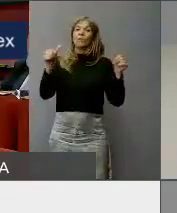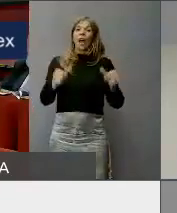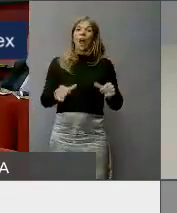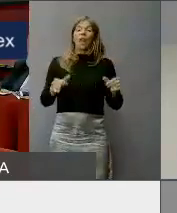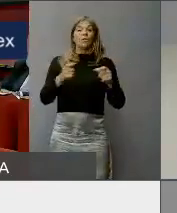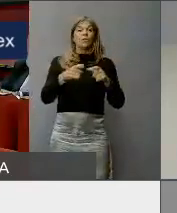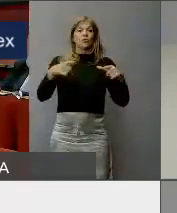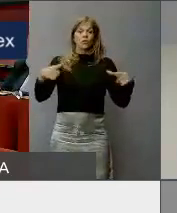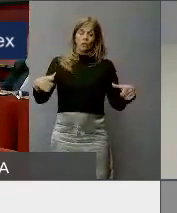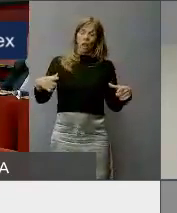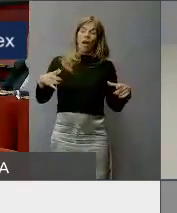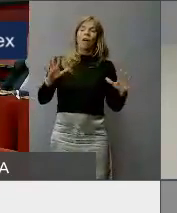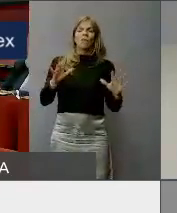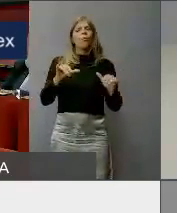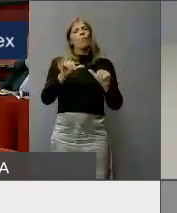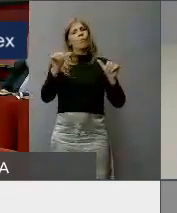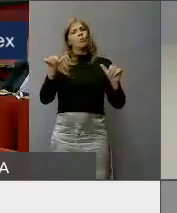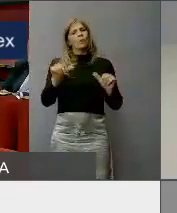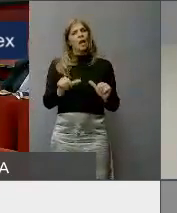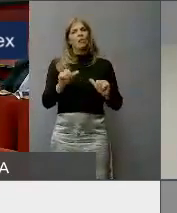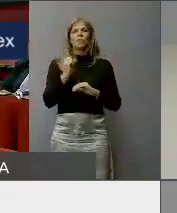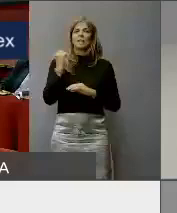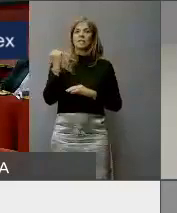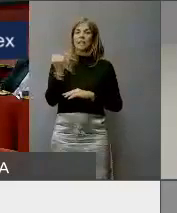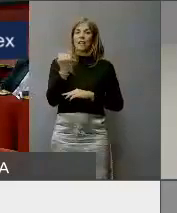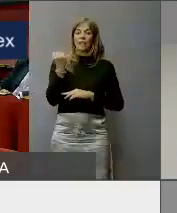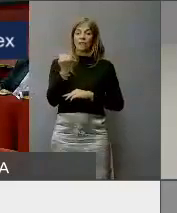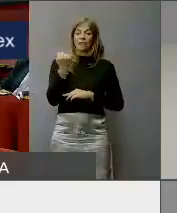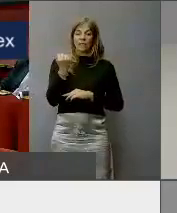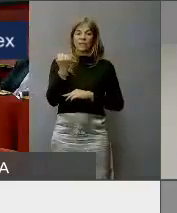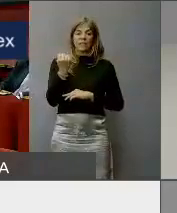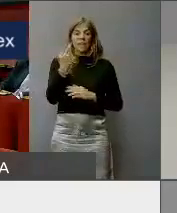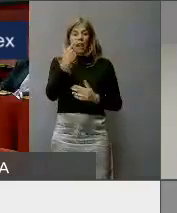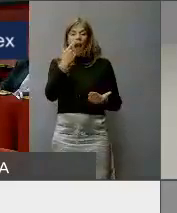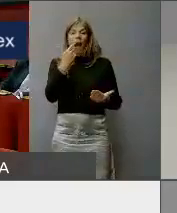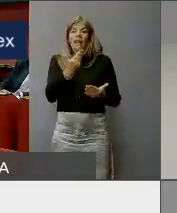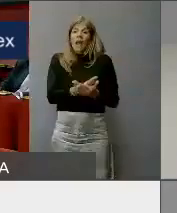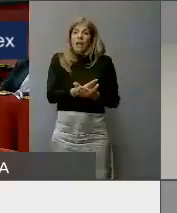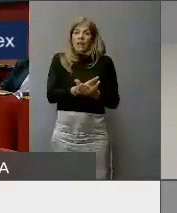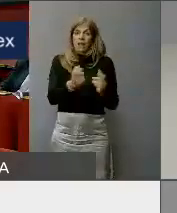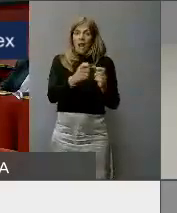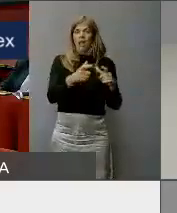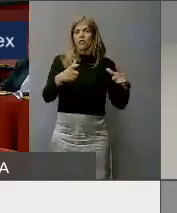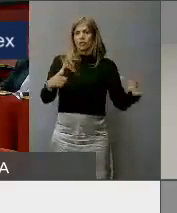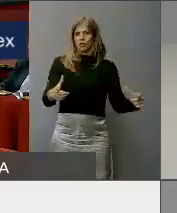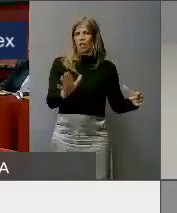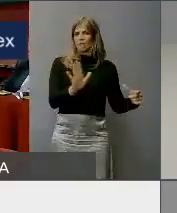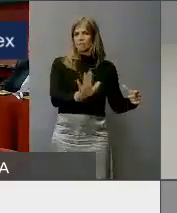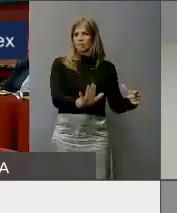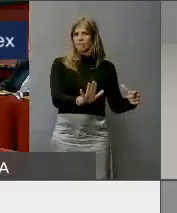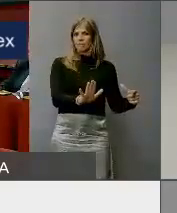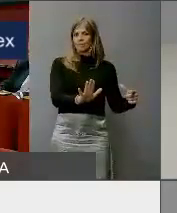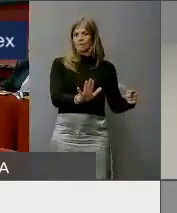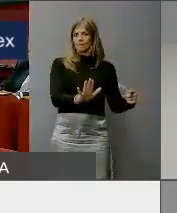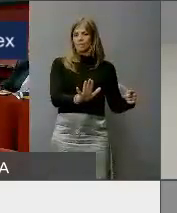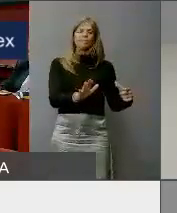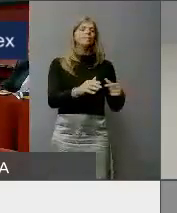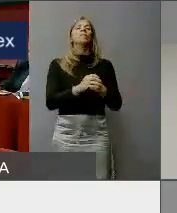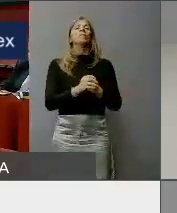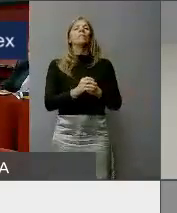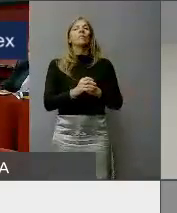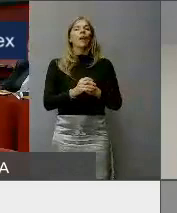servizi che rispondevano a quello che la città voleva essere il fatto di